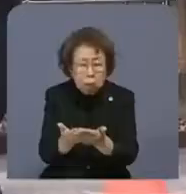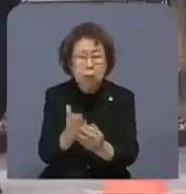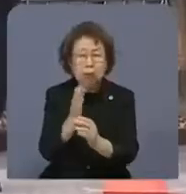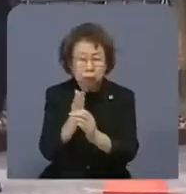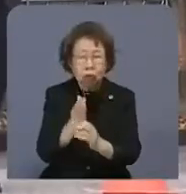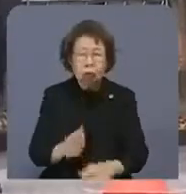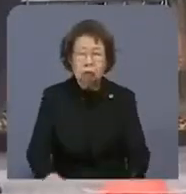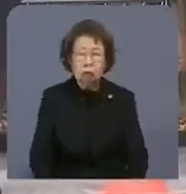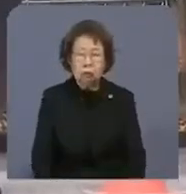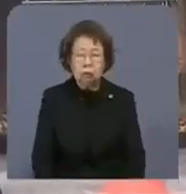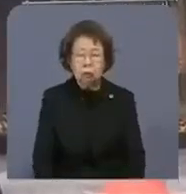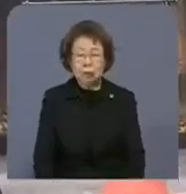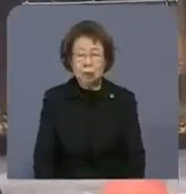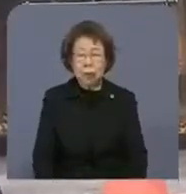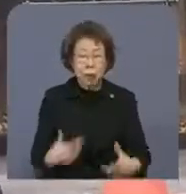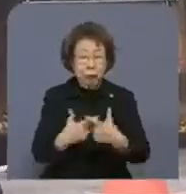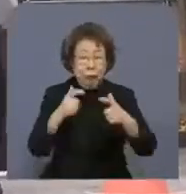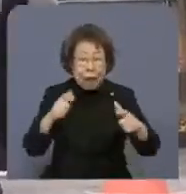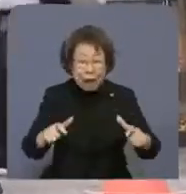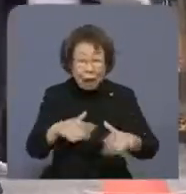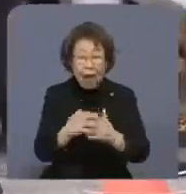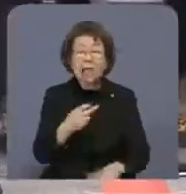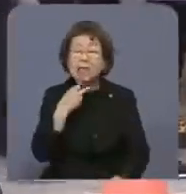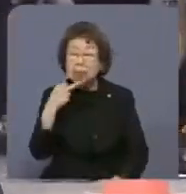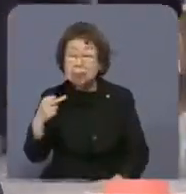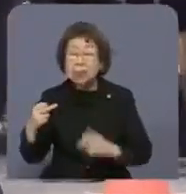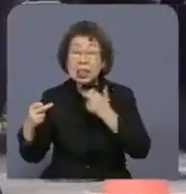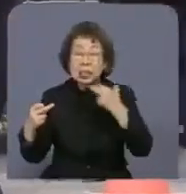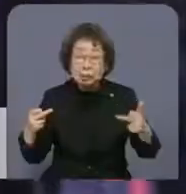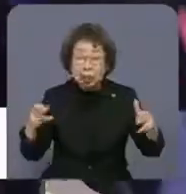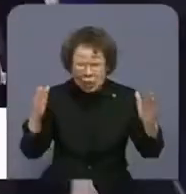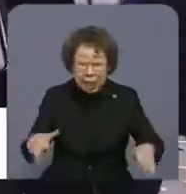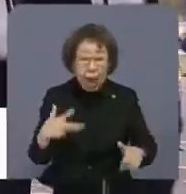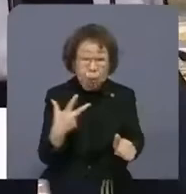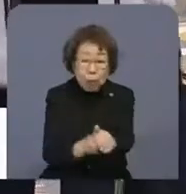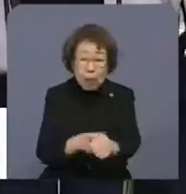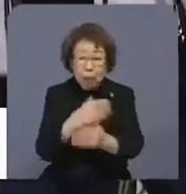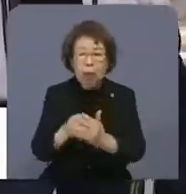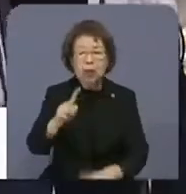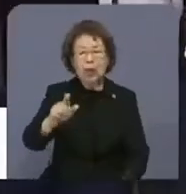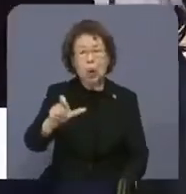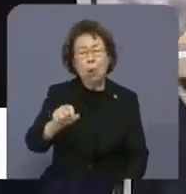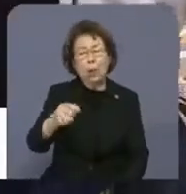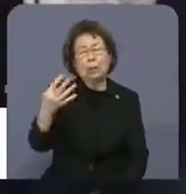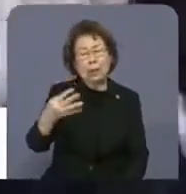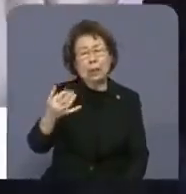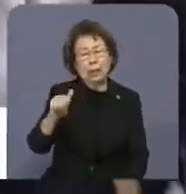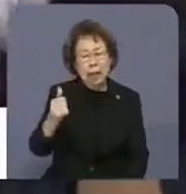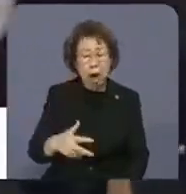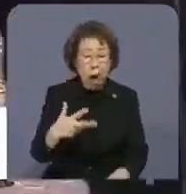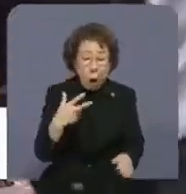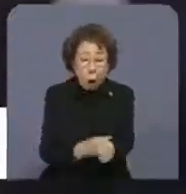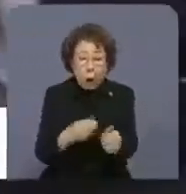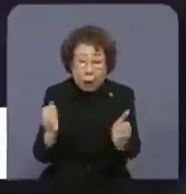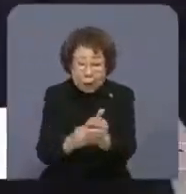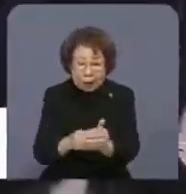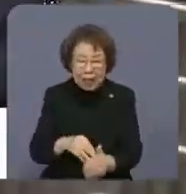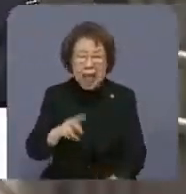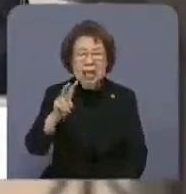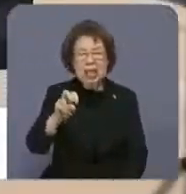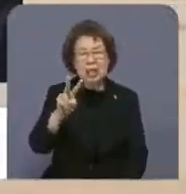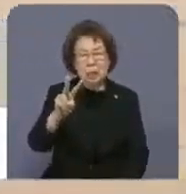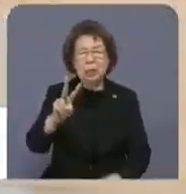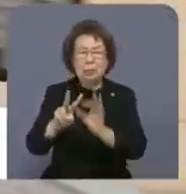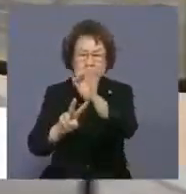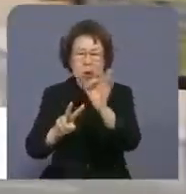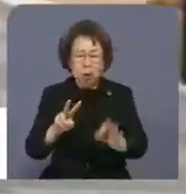나섰습니다. 부산 지역 12세부터 17세 백신 접종 대상은 15만 4천여 명으로 접종 완료율은